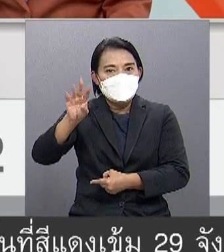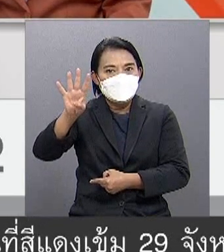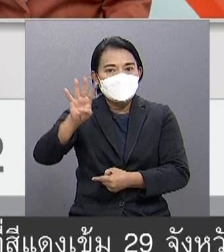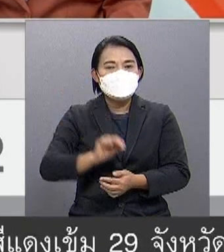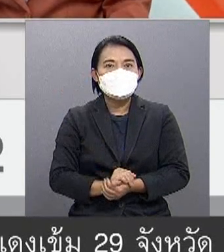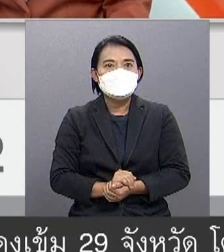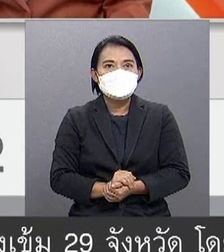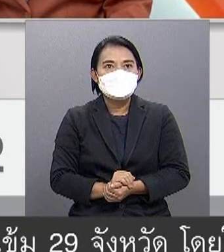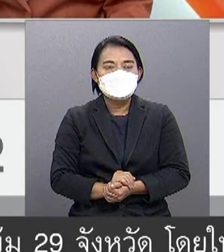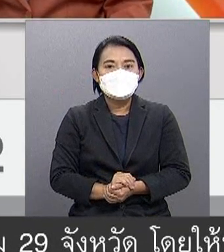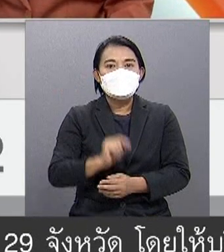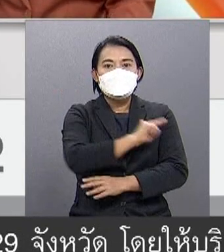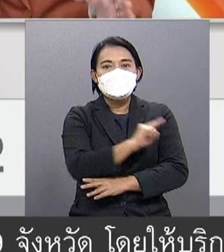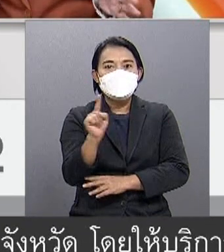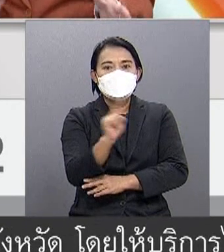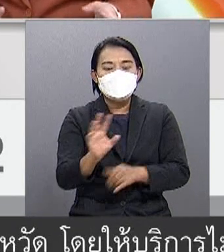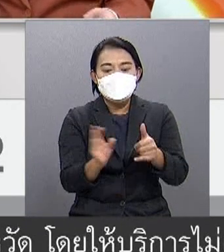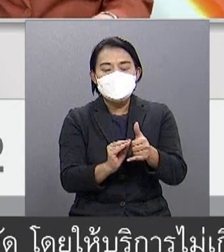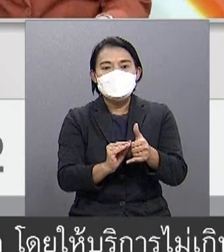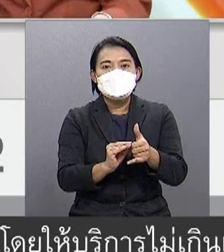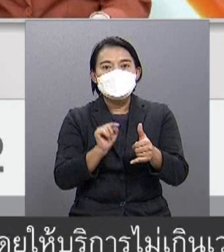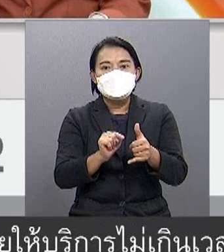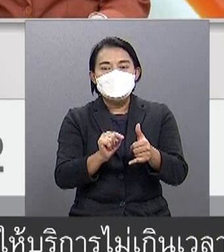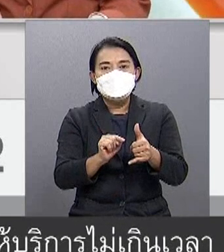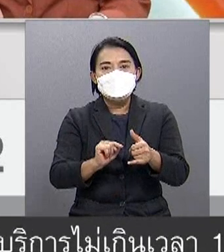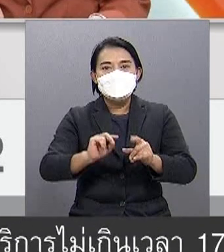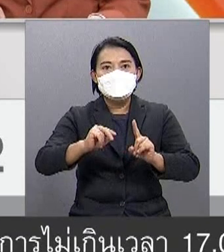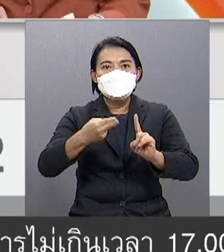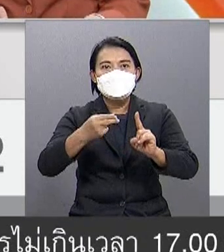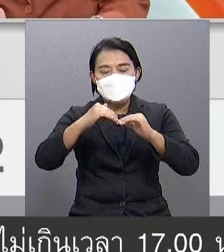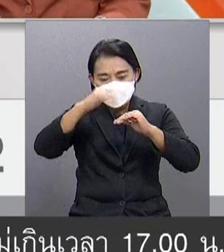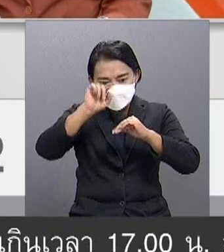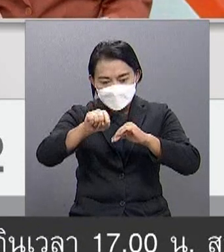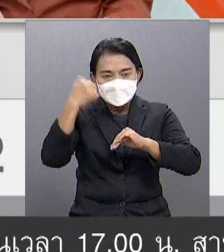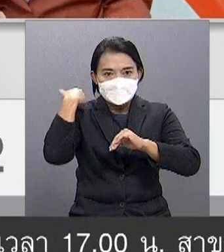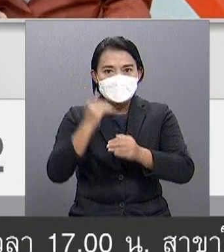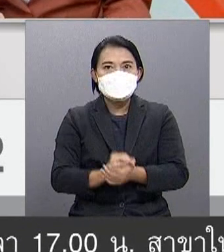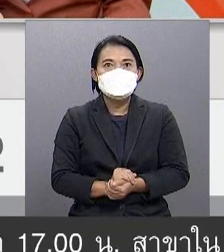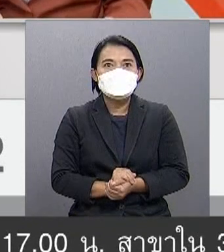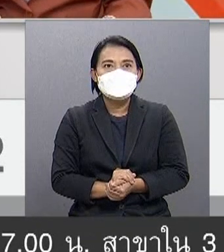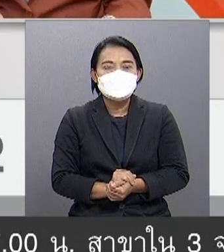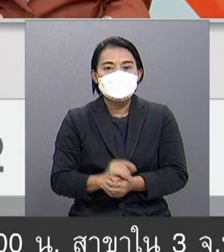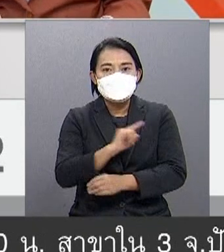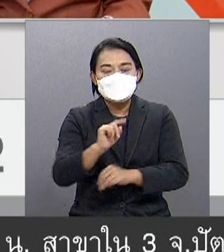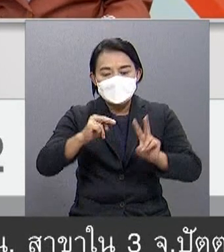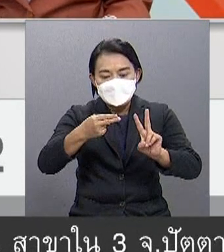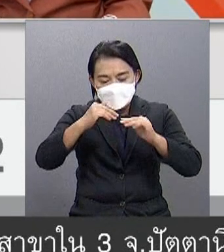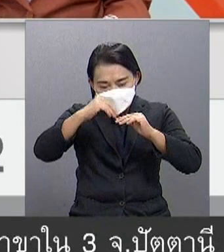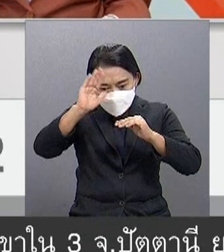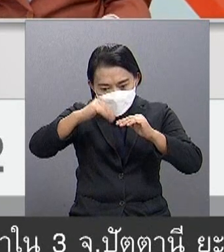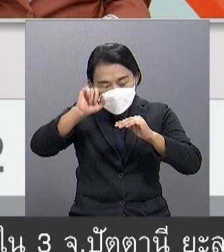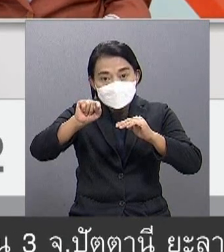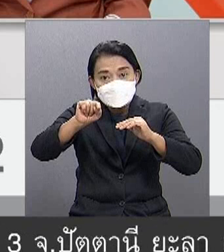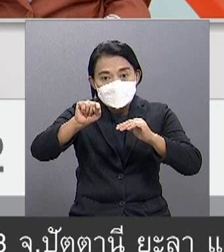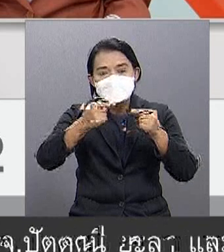วันสูงกวา 20000 คนค่ะแล้วถ้าเกิดวาวัพรุ่งนี้ไปยอดผู้ติดเชือรายวันสูงกวา 20000 คนก็จะส่งค้น